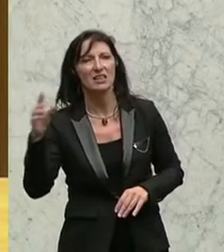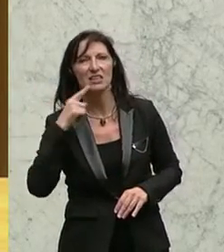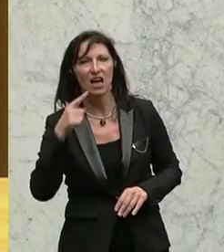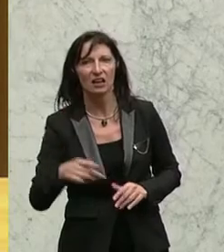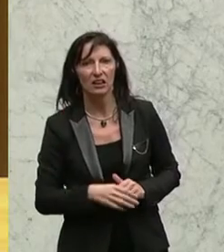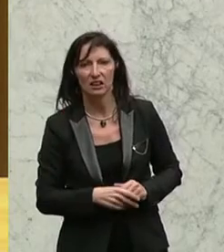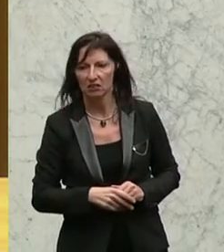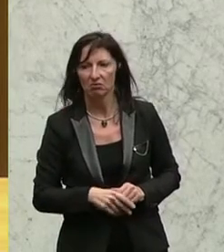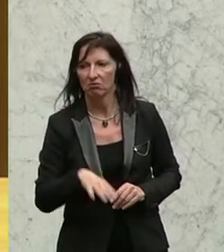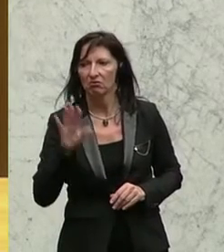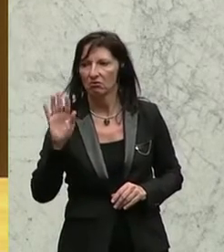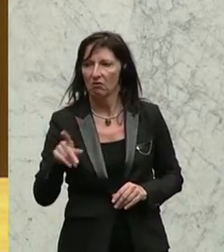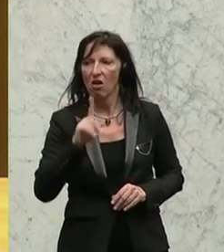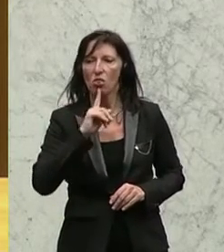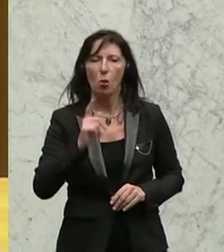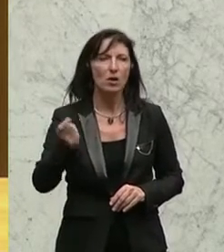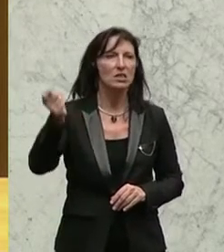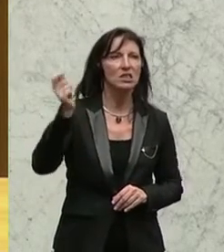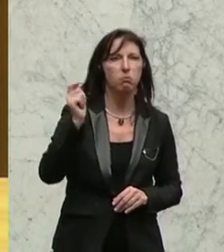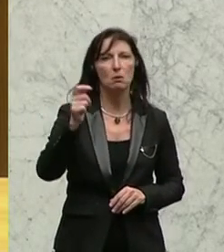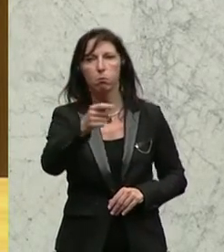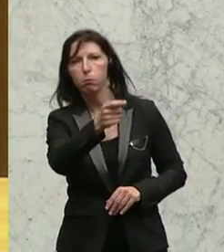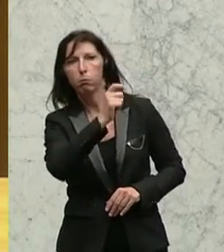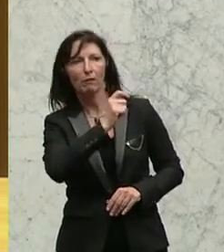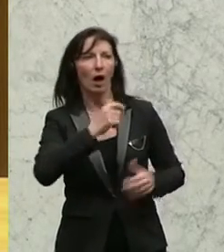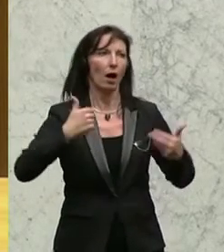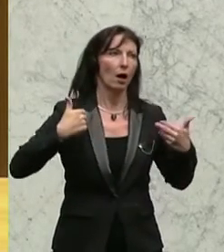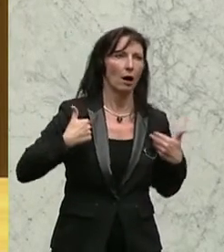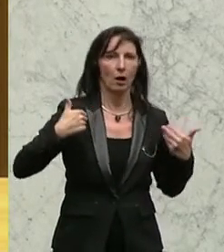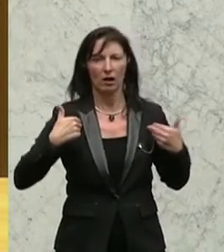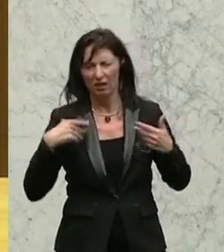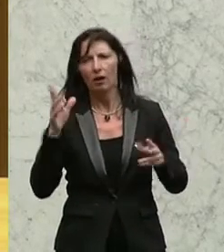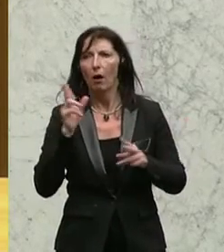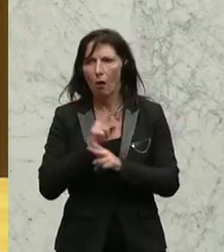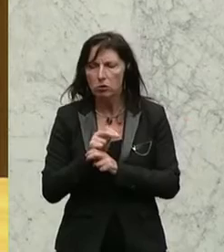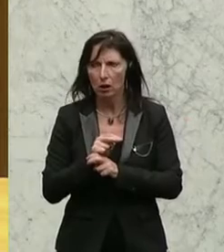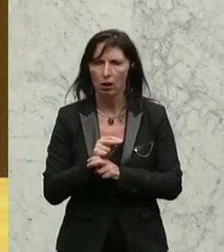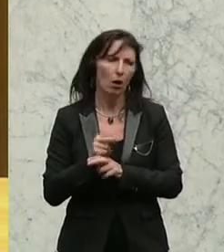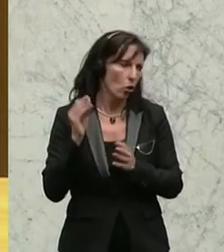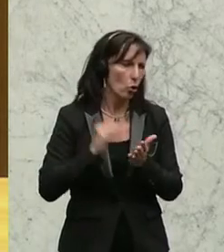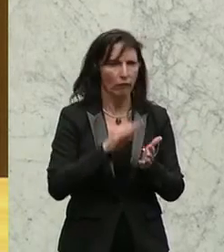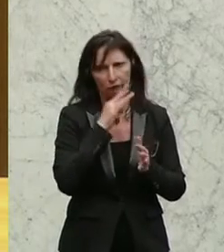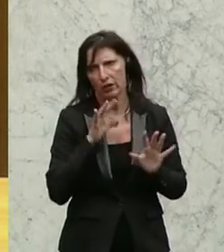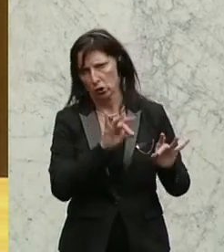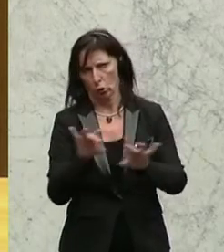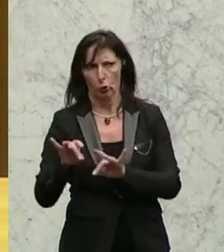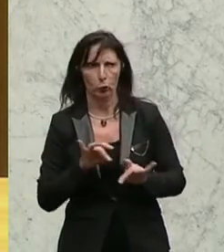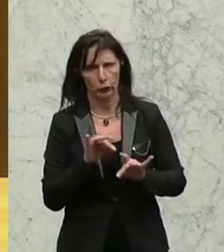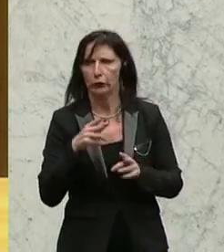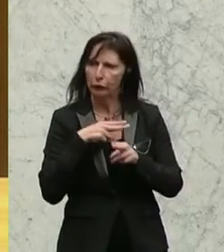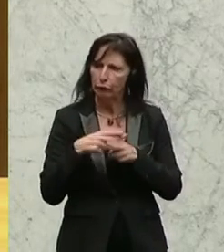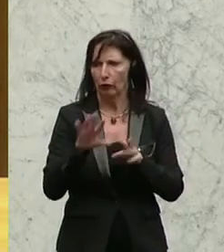meines Erachtens nur zur Selbstbeweihräucherung. Wir haben in Österreich noch sehr, sehr viel zu tun für die Familien in Österreich.